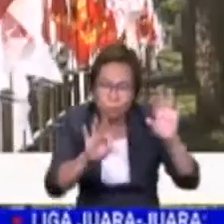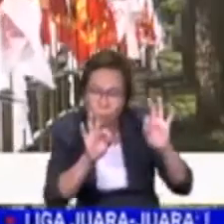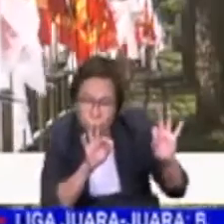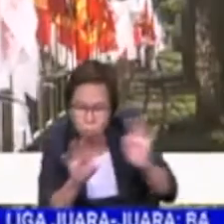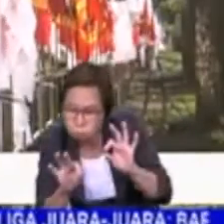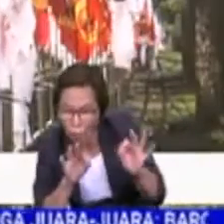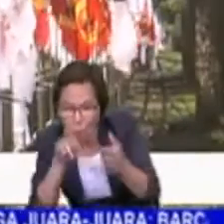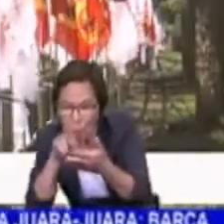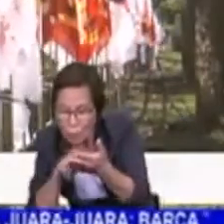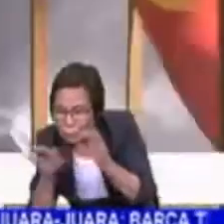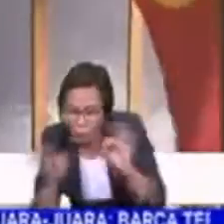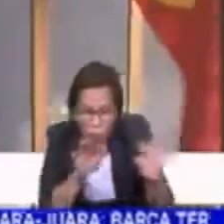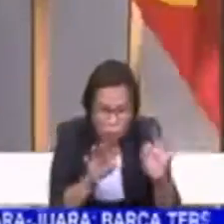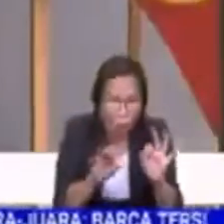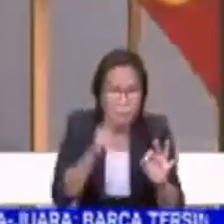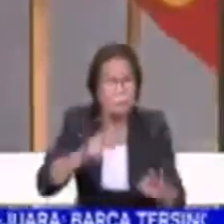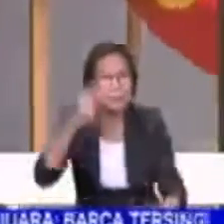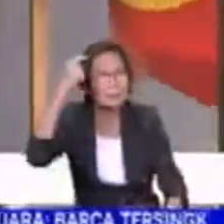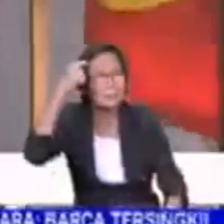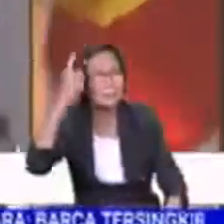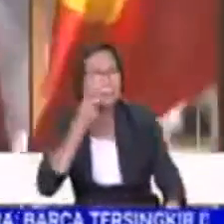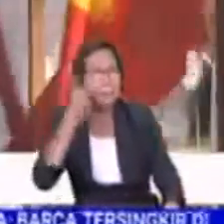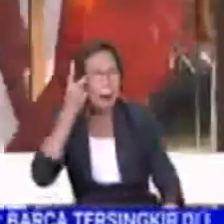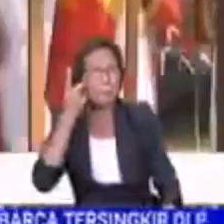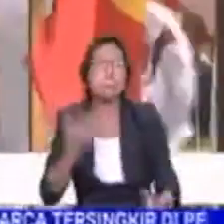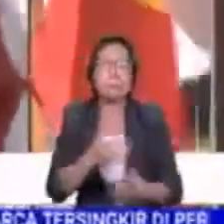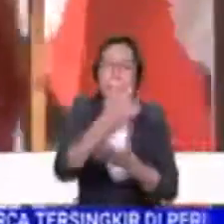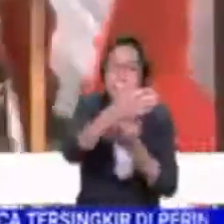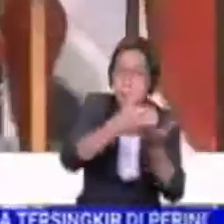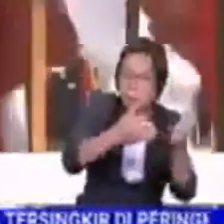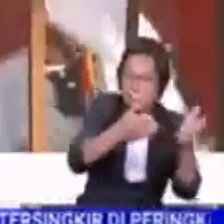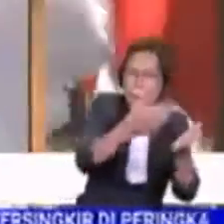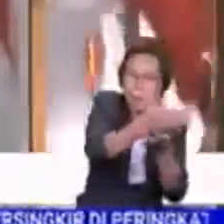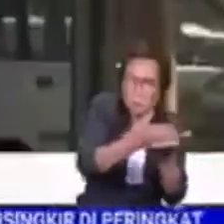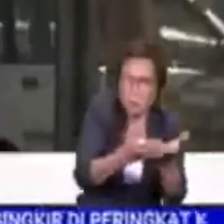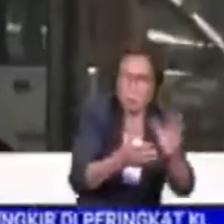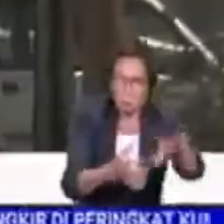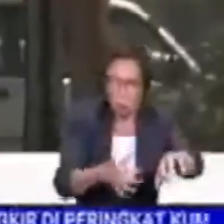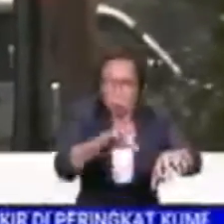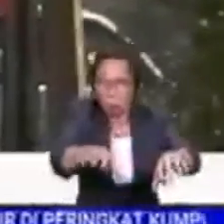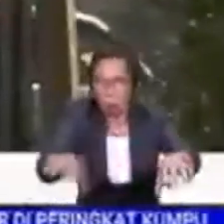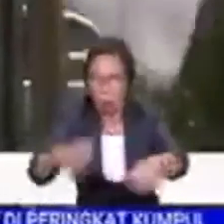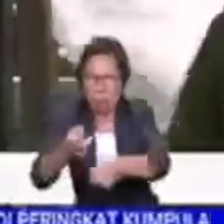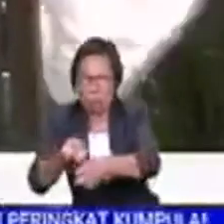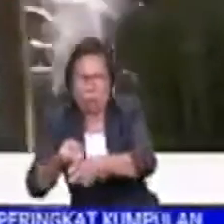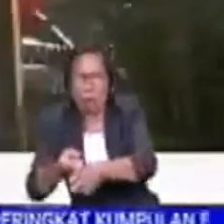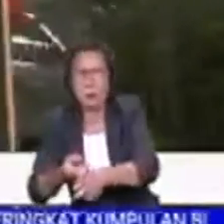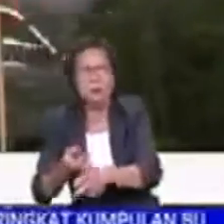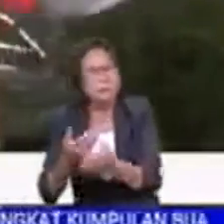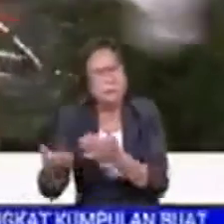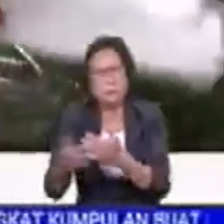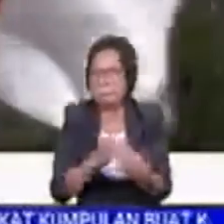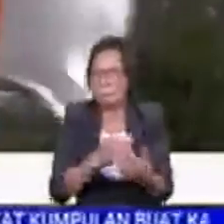pilihan. Namun begitu, ada juga di setengah-tengah kawasan yang sukar. Dan namun